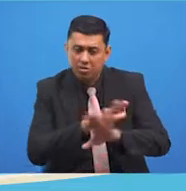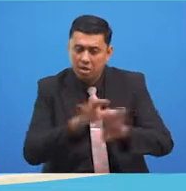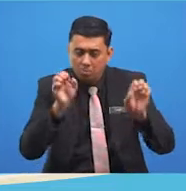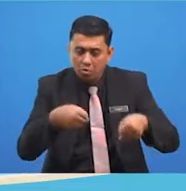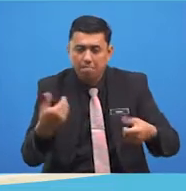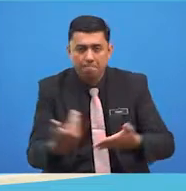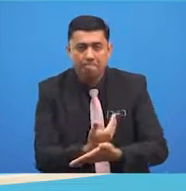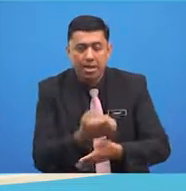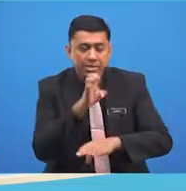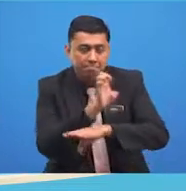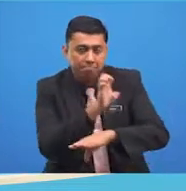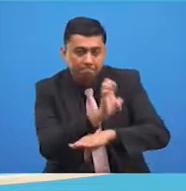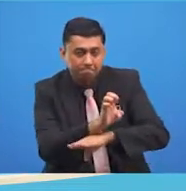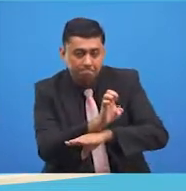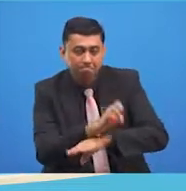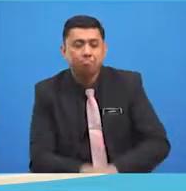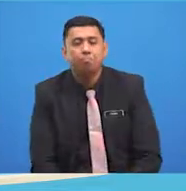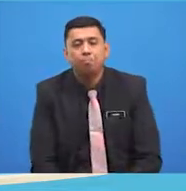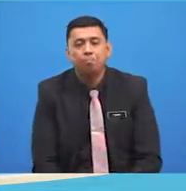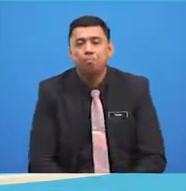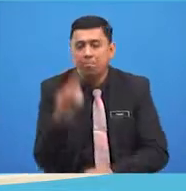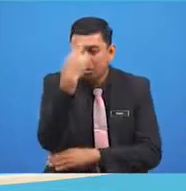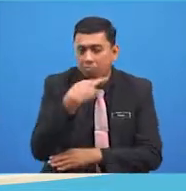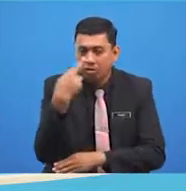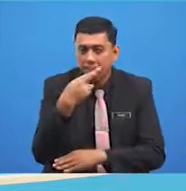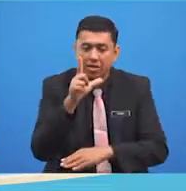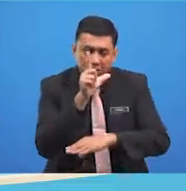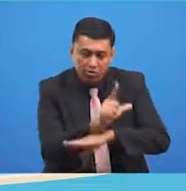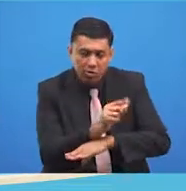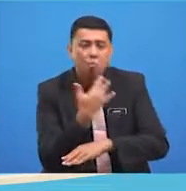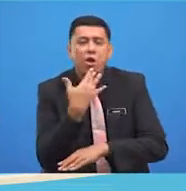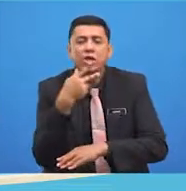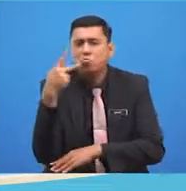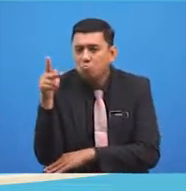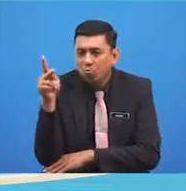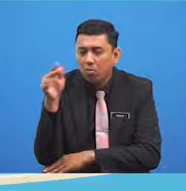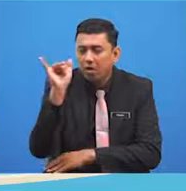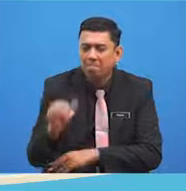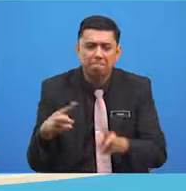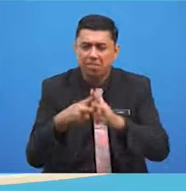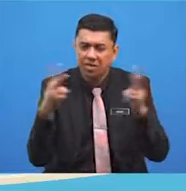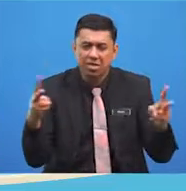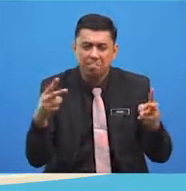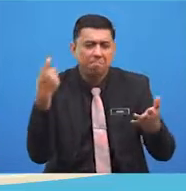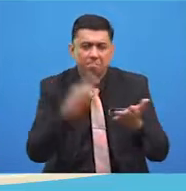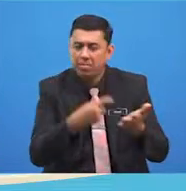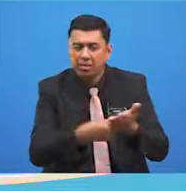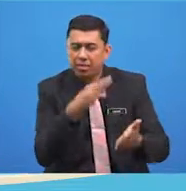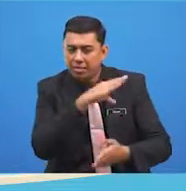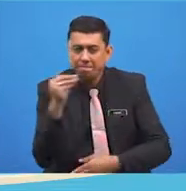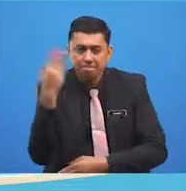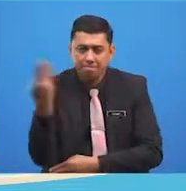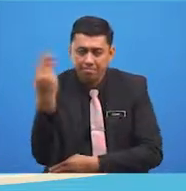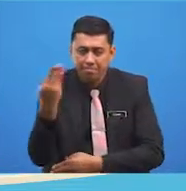baharu iaitu emas. Emas merupakan logam berwarna kuning yang sangat berharga dan